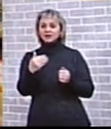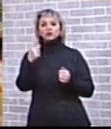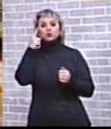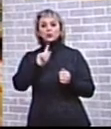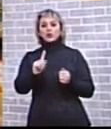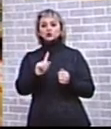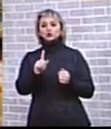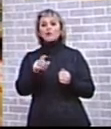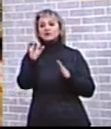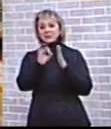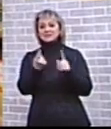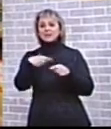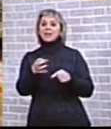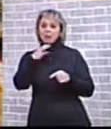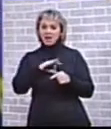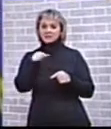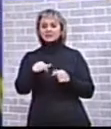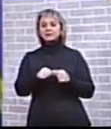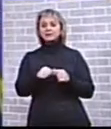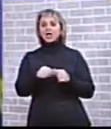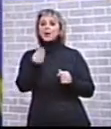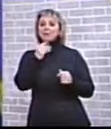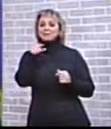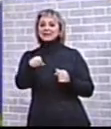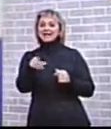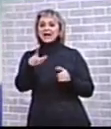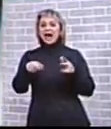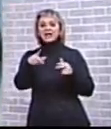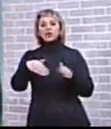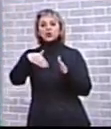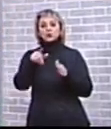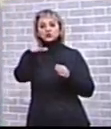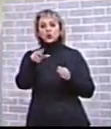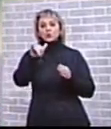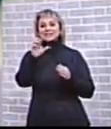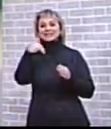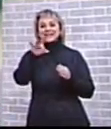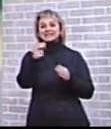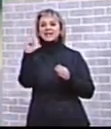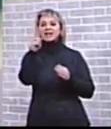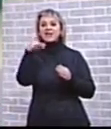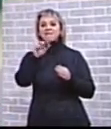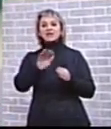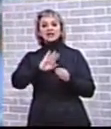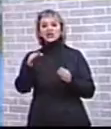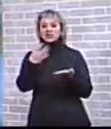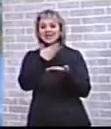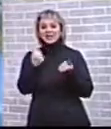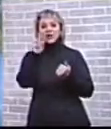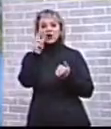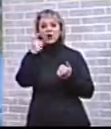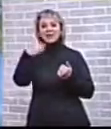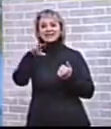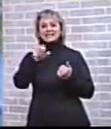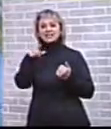Думаю, что, в принципе, это очень полезно. По питательности раки превосходят устриц и креветок и совсем не содержат холестерина.